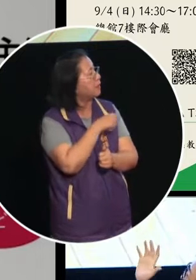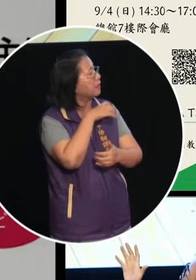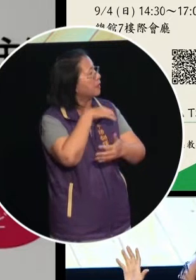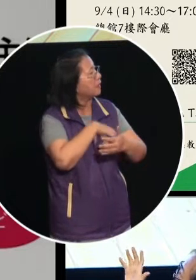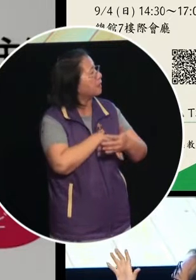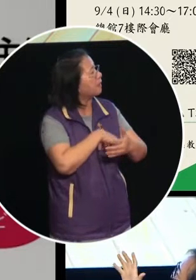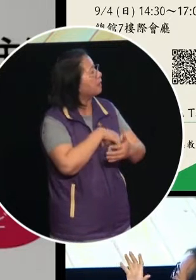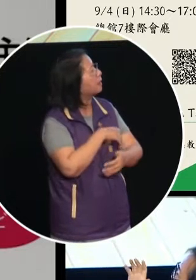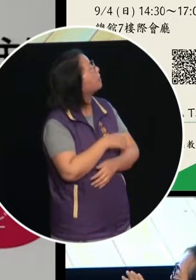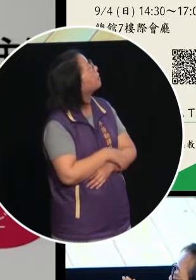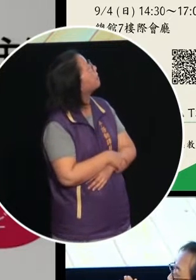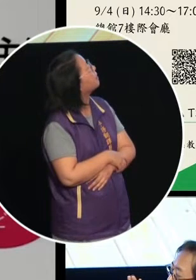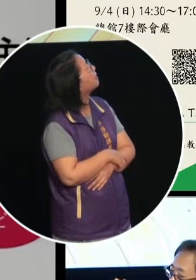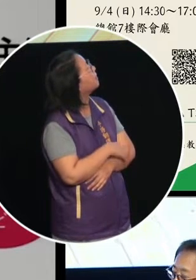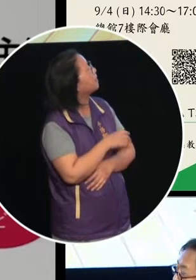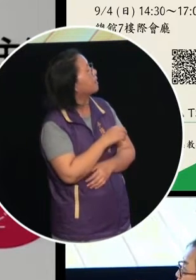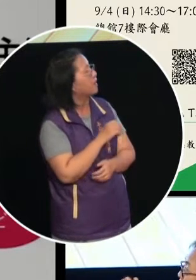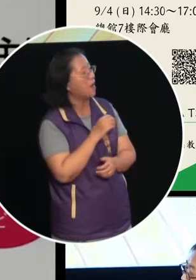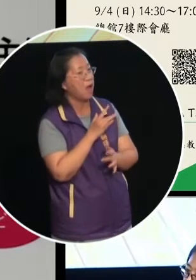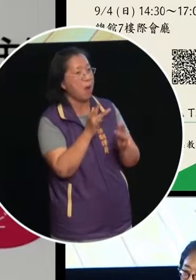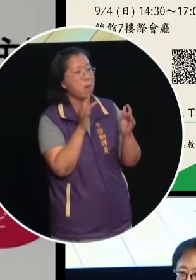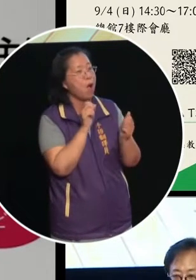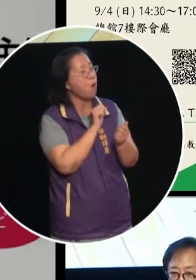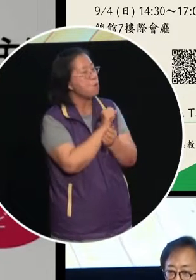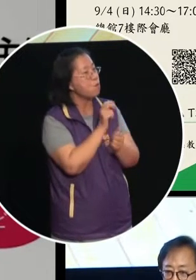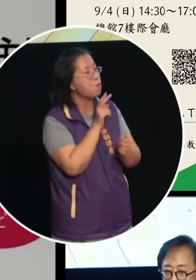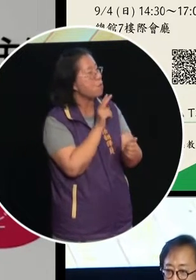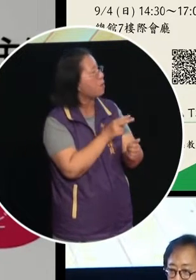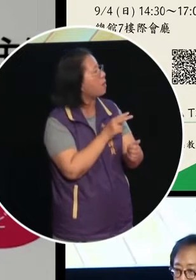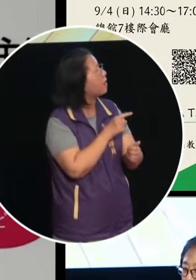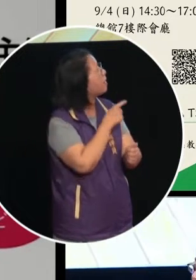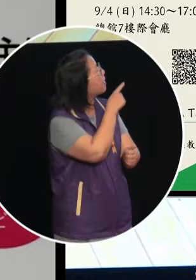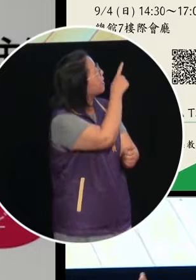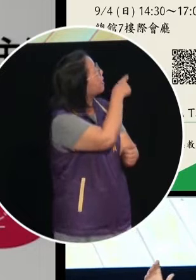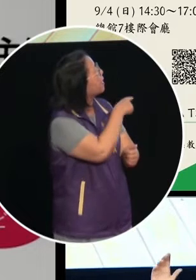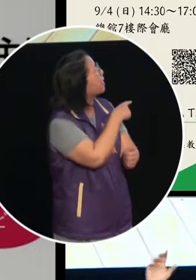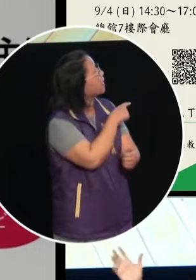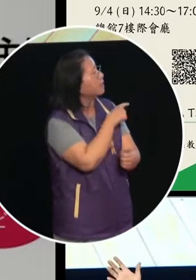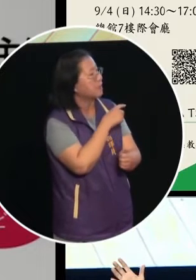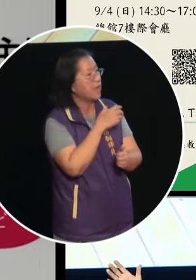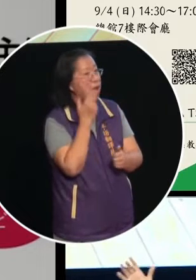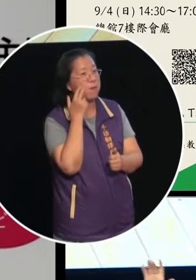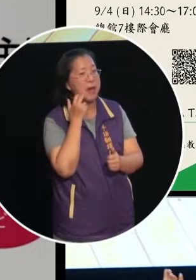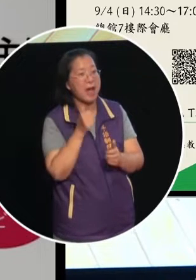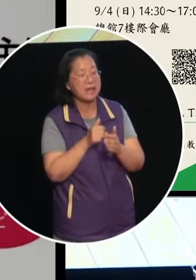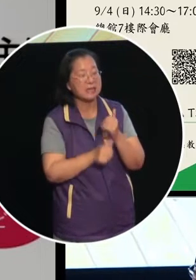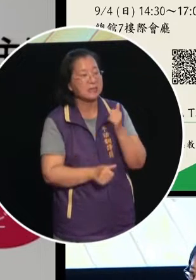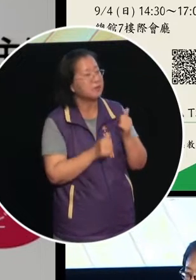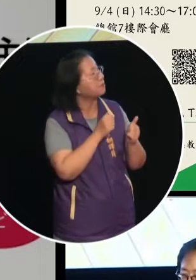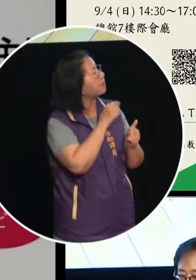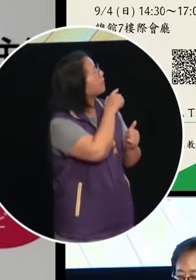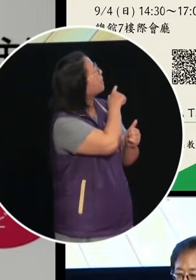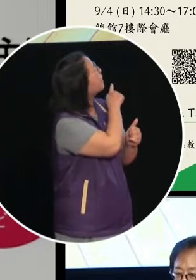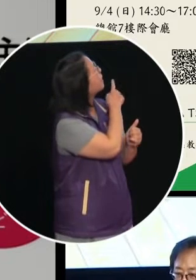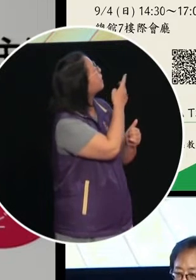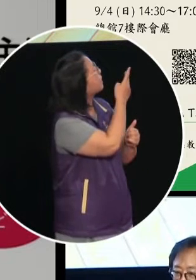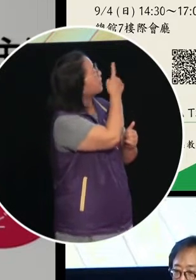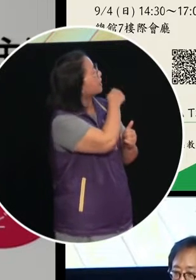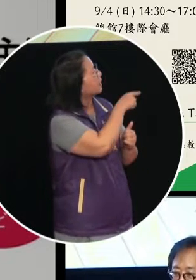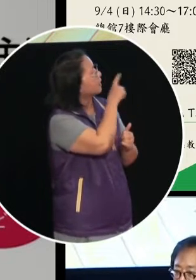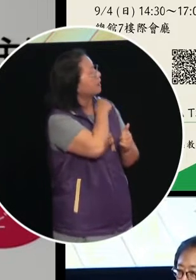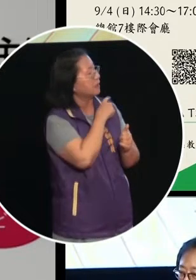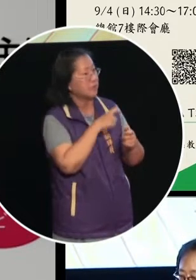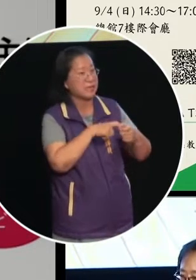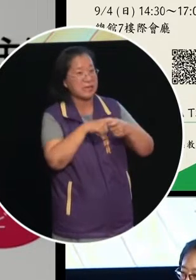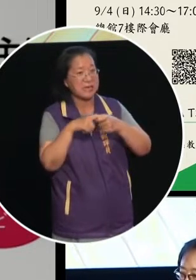是麻生派跟麻生派是不重要，因为安倍派跟岸田派的强力的这个联